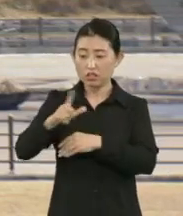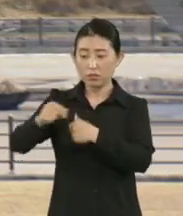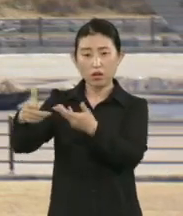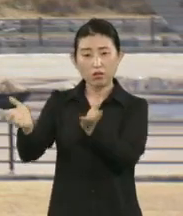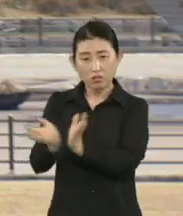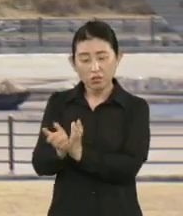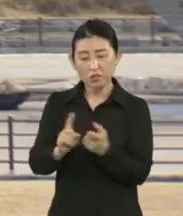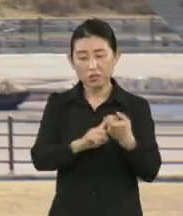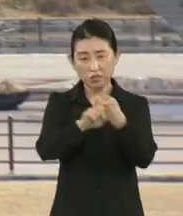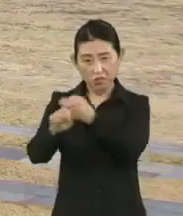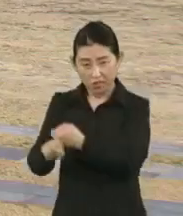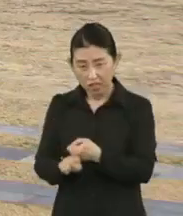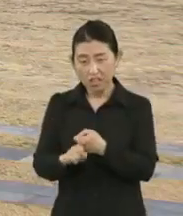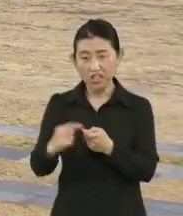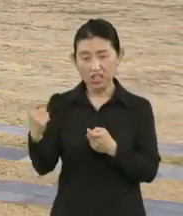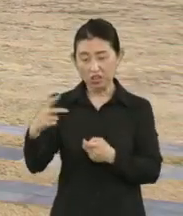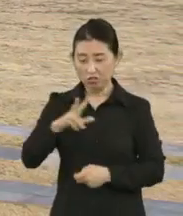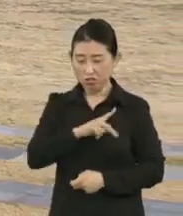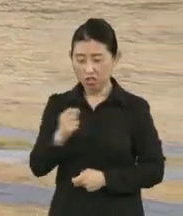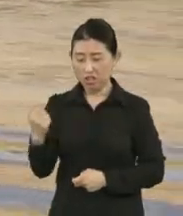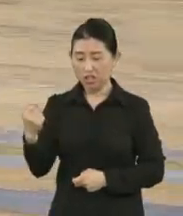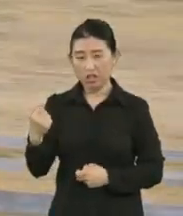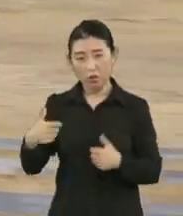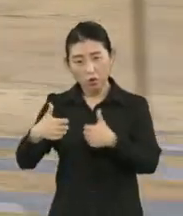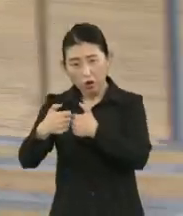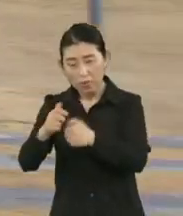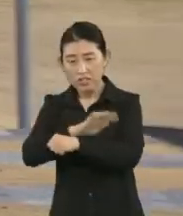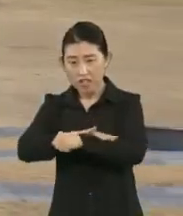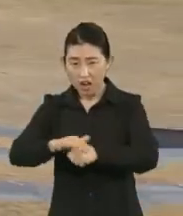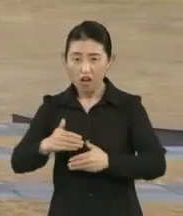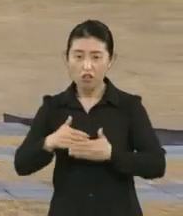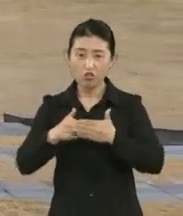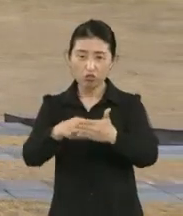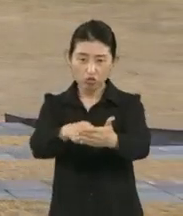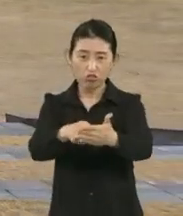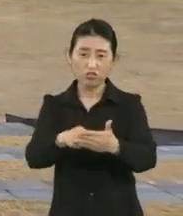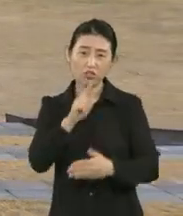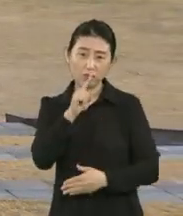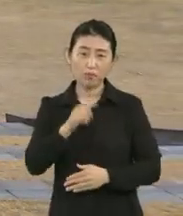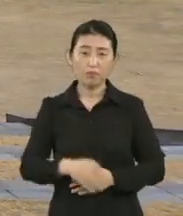지자체와 연대하고 지역 국회의원과 협의해 잘 추진하겠다고 밝혔습니다.